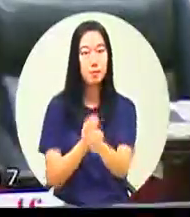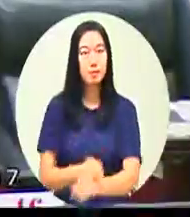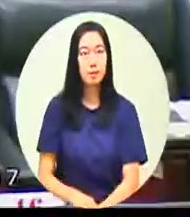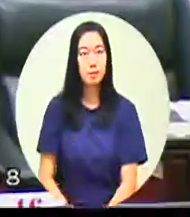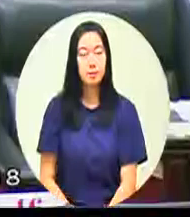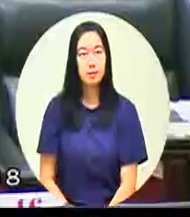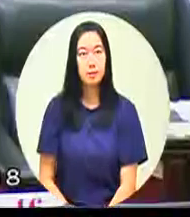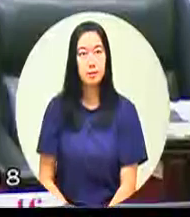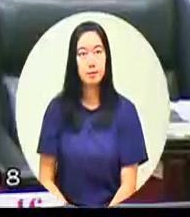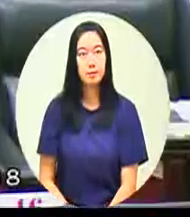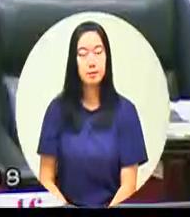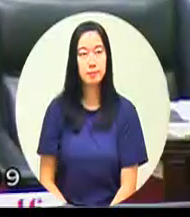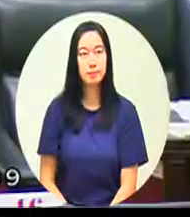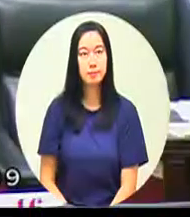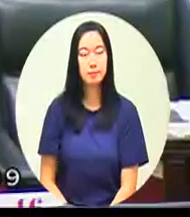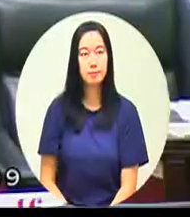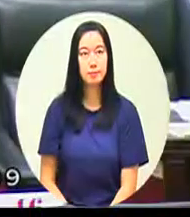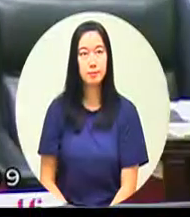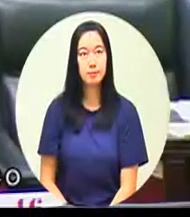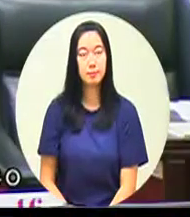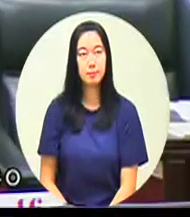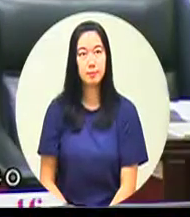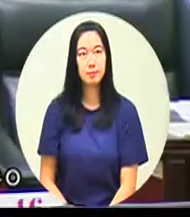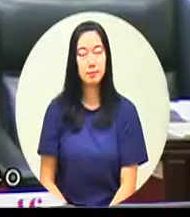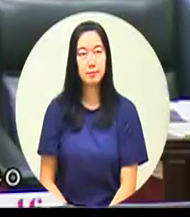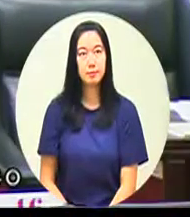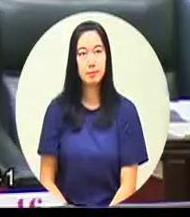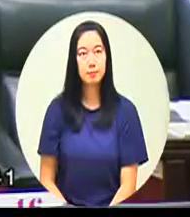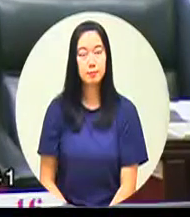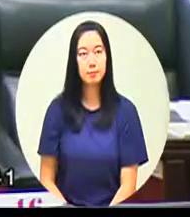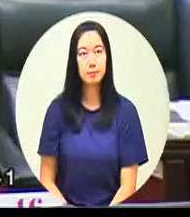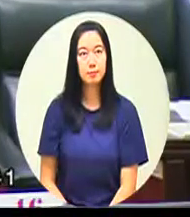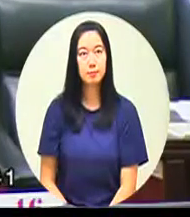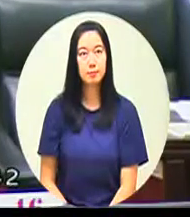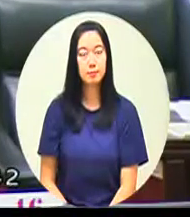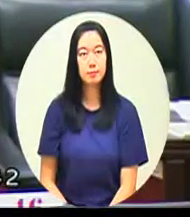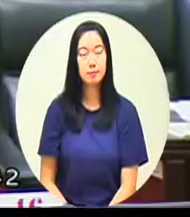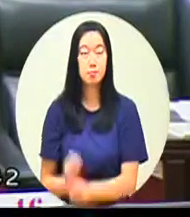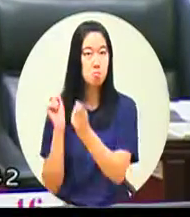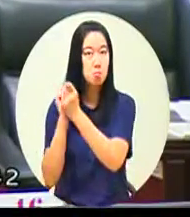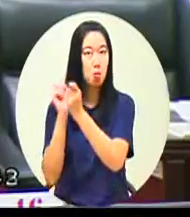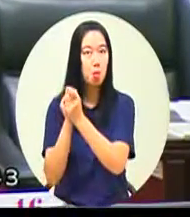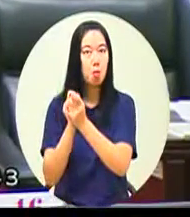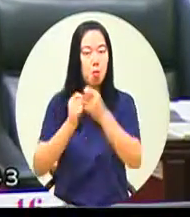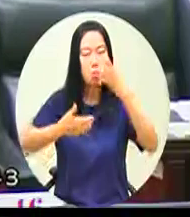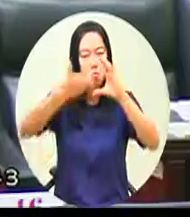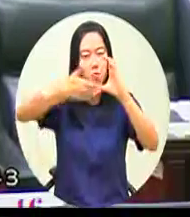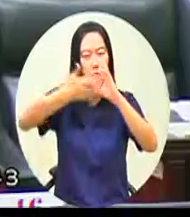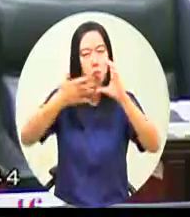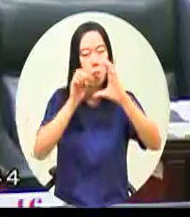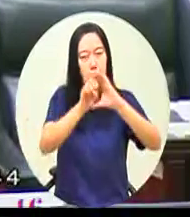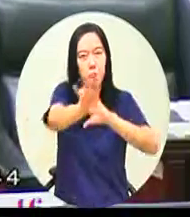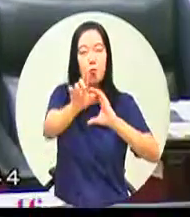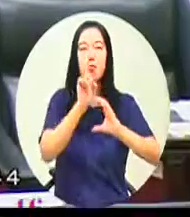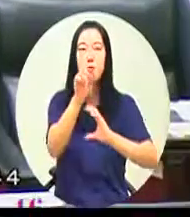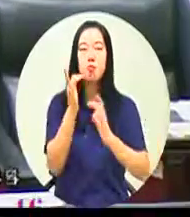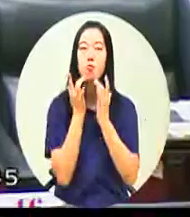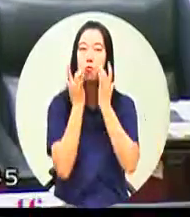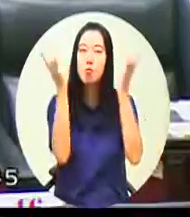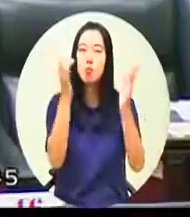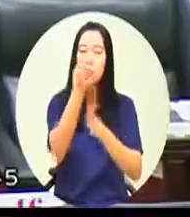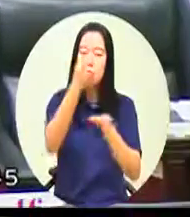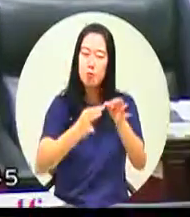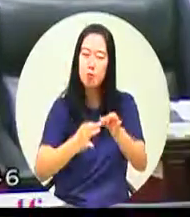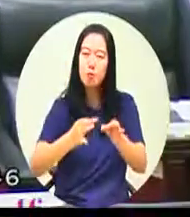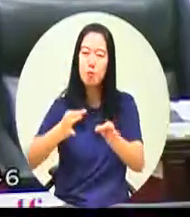农业局长吼，针对着咱这个最近电视吼，拢有咧讲到咱的蔬菜吼。起